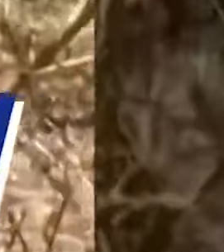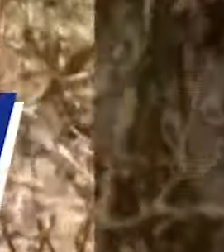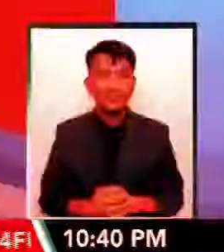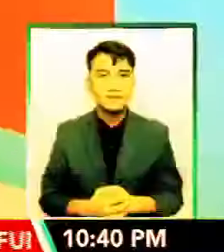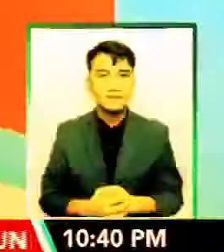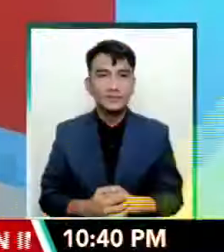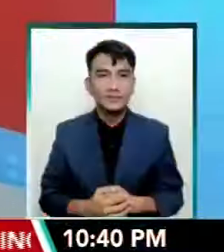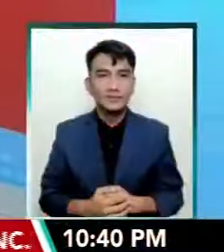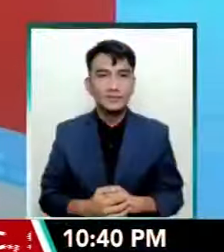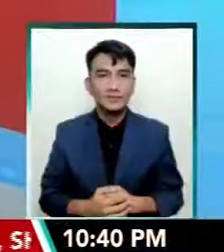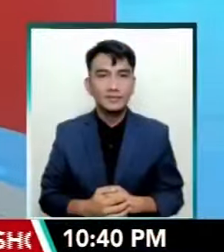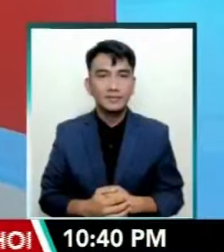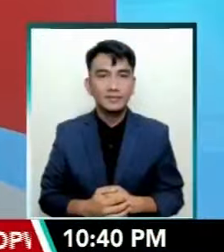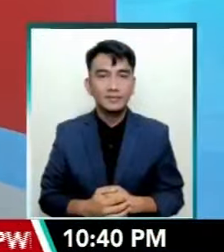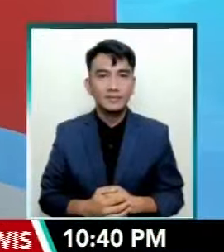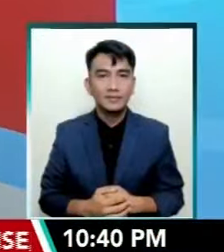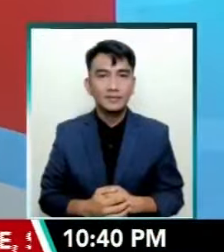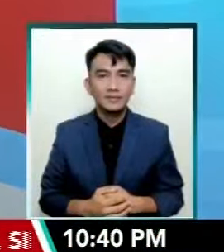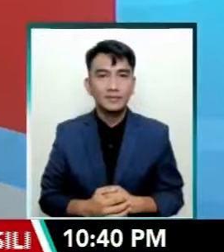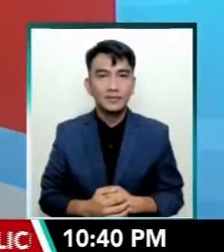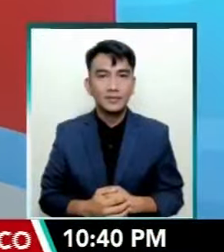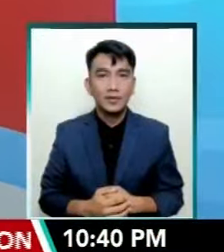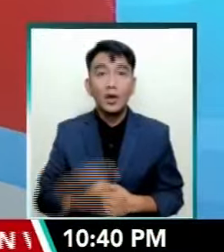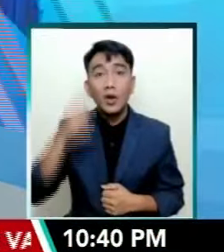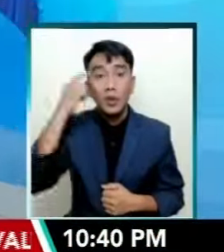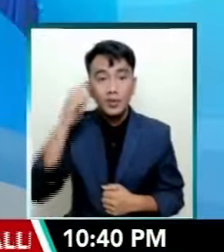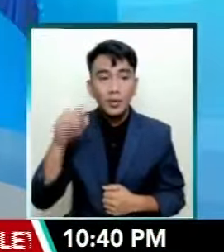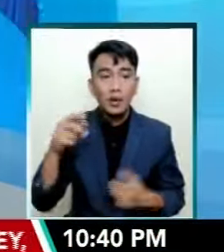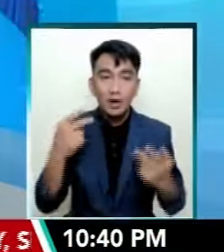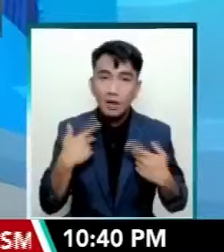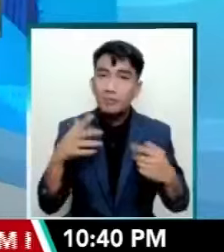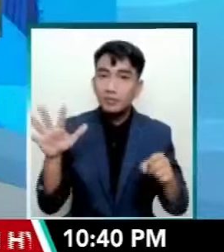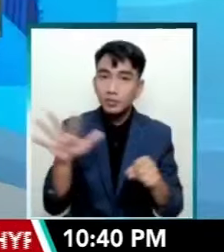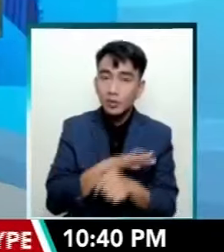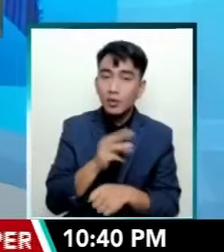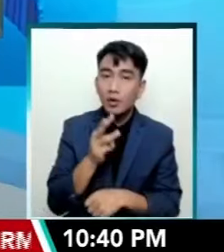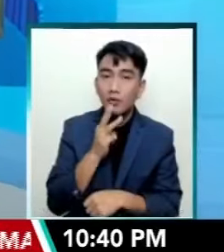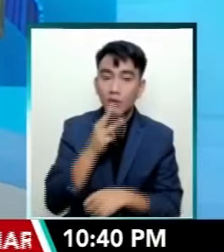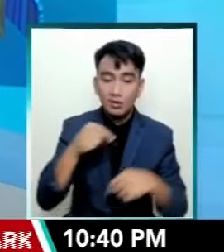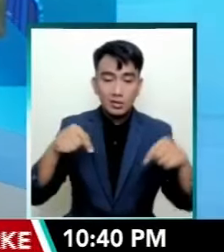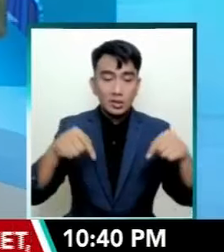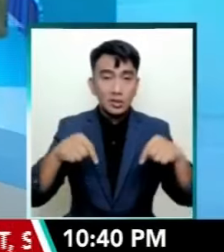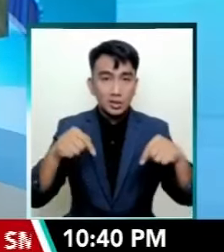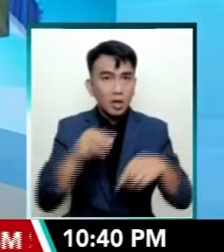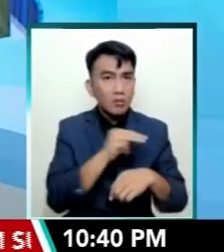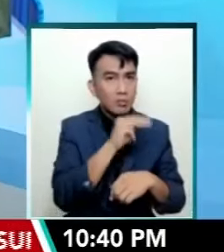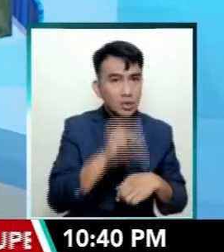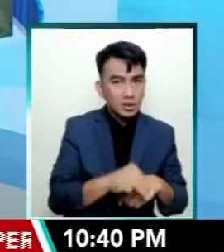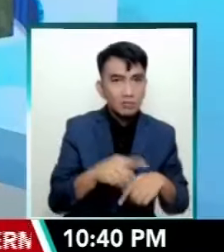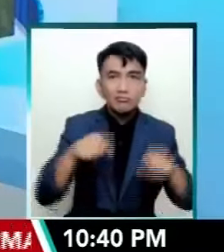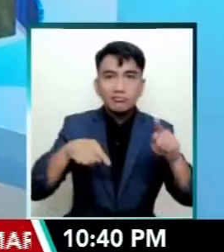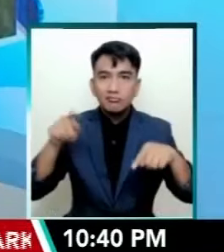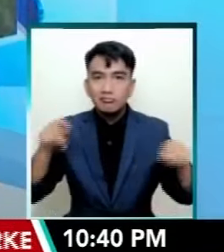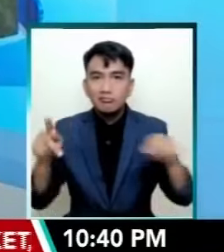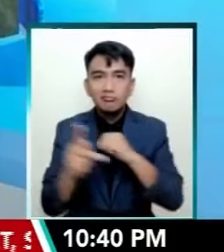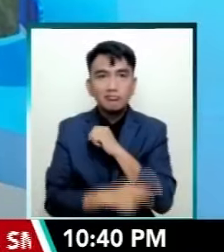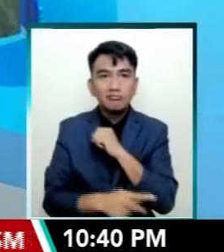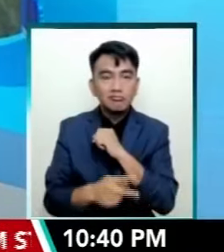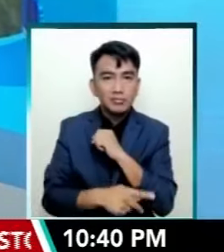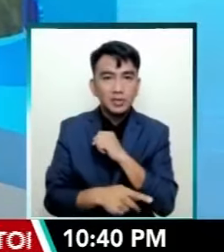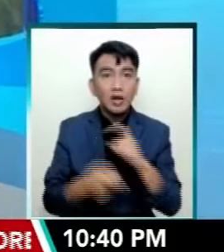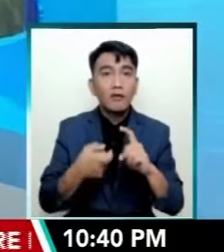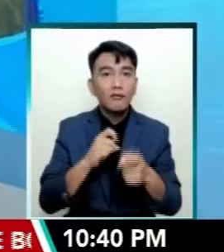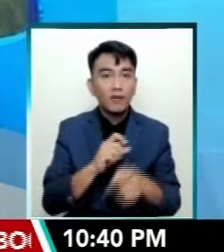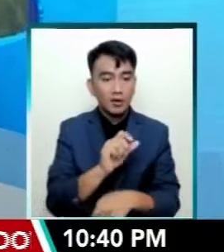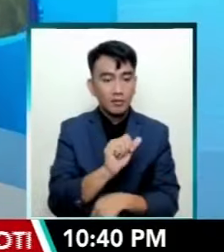init. Para raw matiyak ang supply ng tubig sa Metro Manila at ilang karatig probinsya na nagmumula sa Angat Dam,